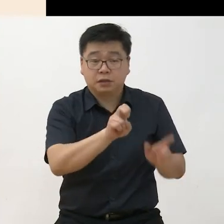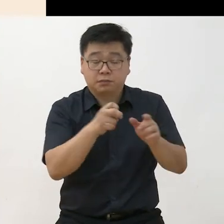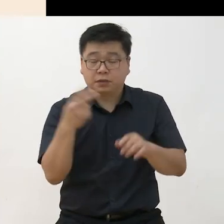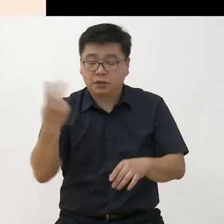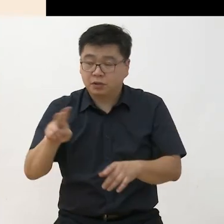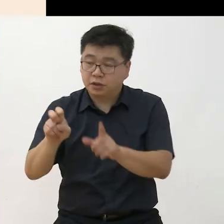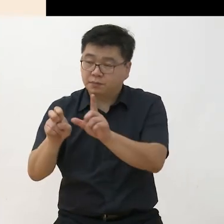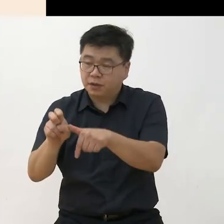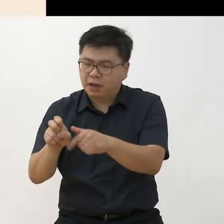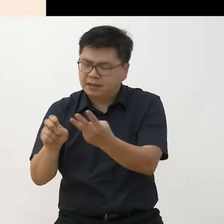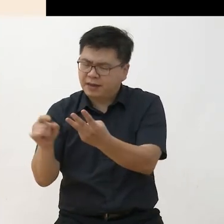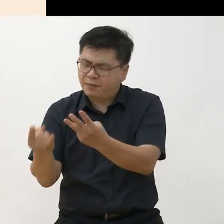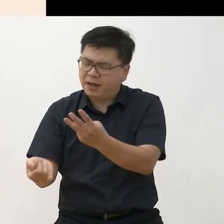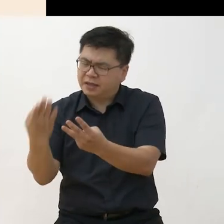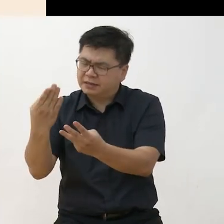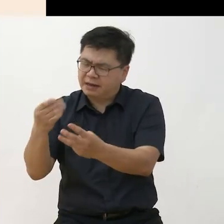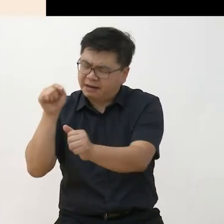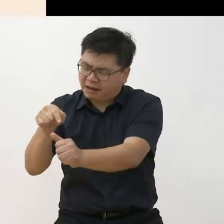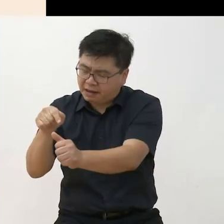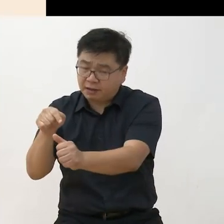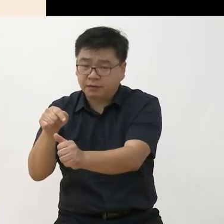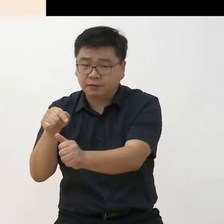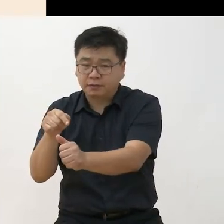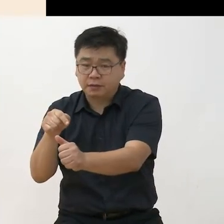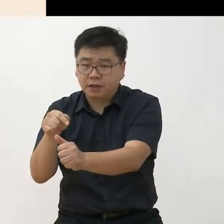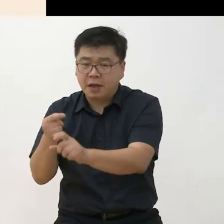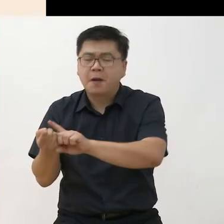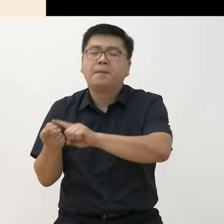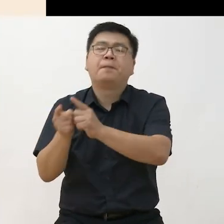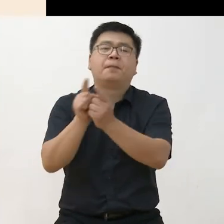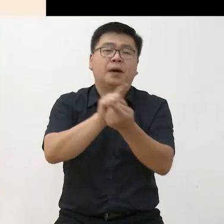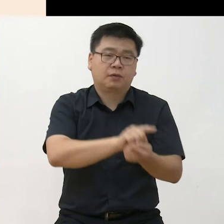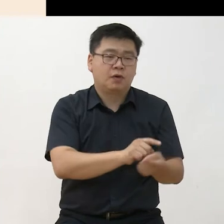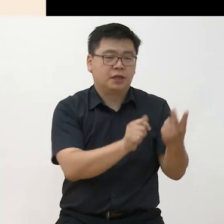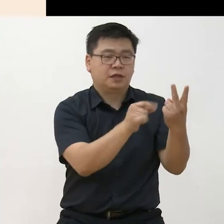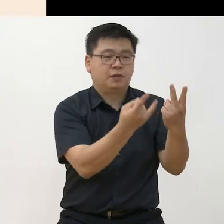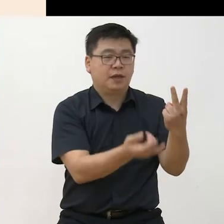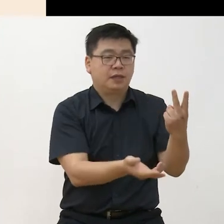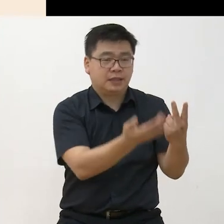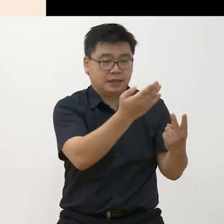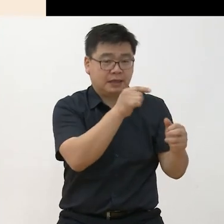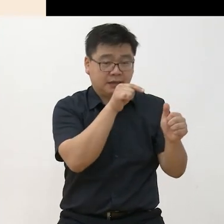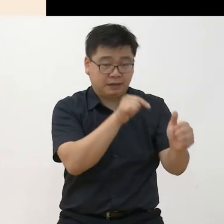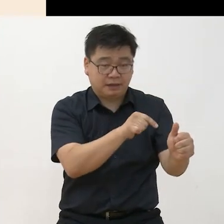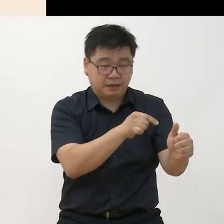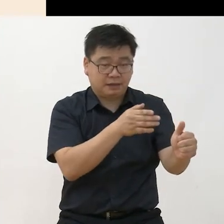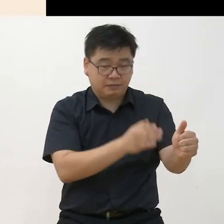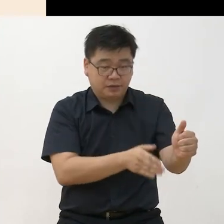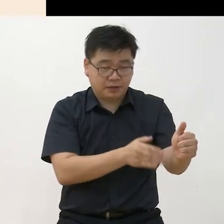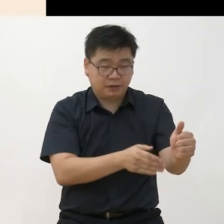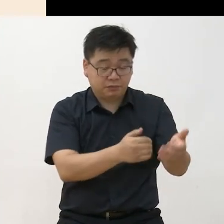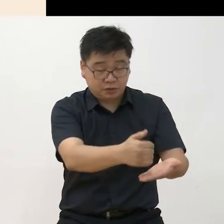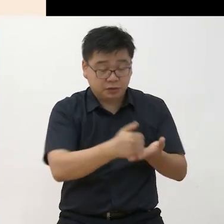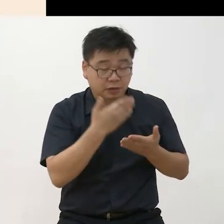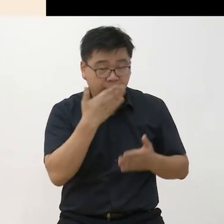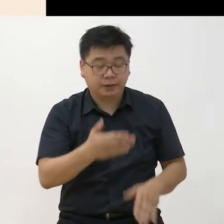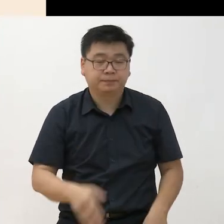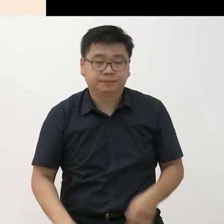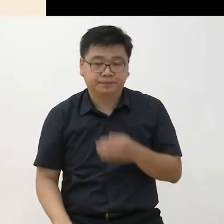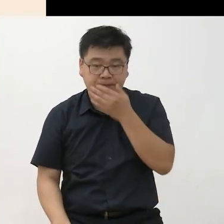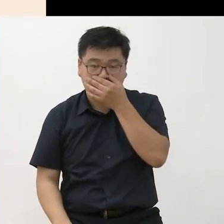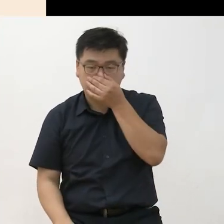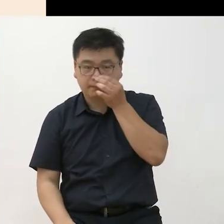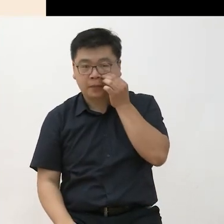2020년에는 3회 이상을 저희가 요구를 했었는데, 2021년도는 2회 이상으로 해서 저희한테 지원 신청을 하시면